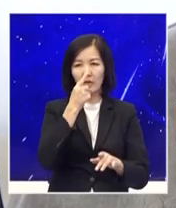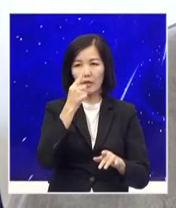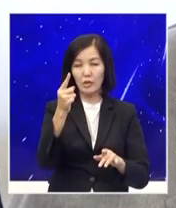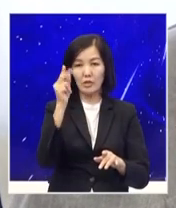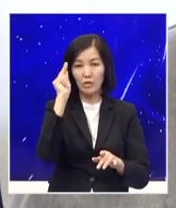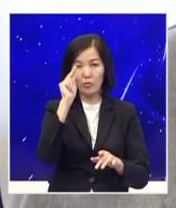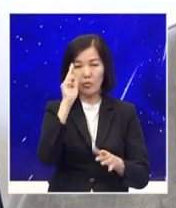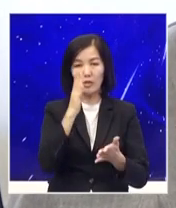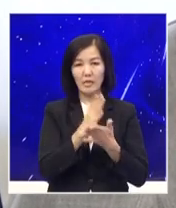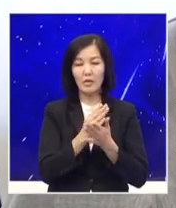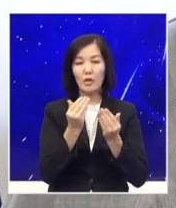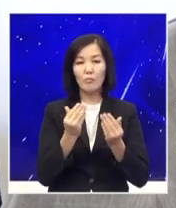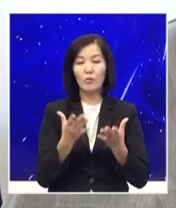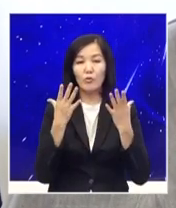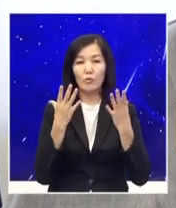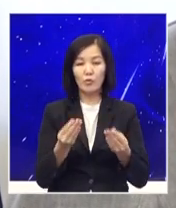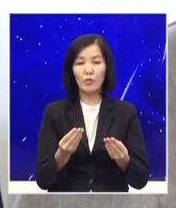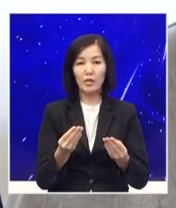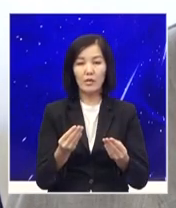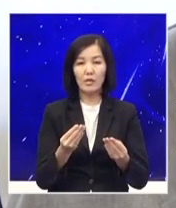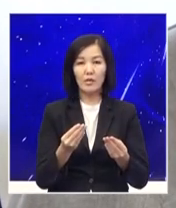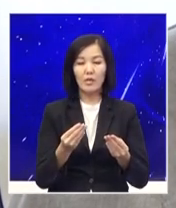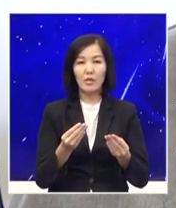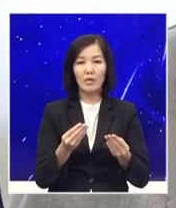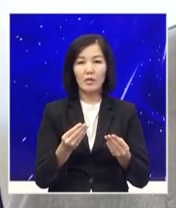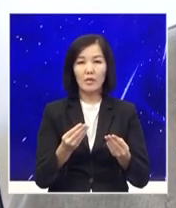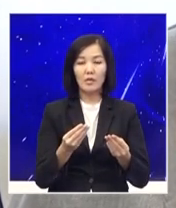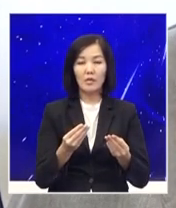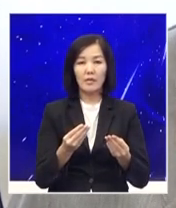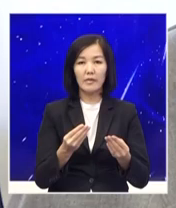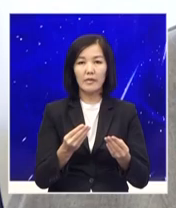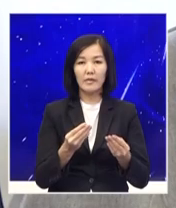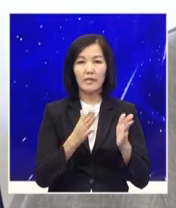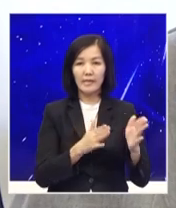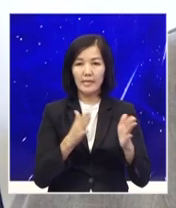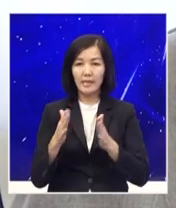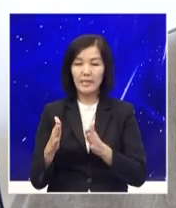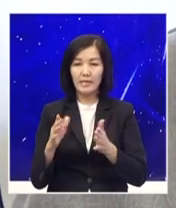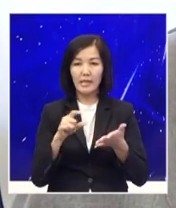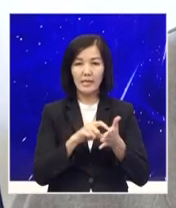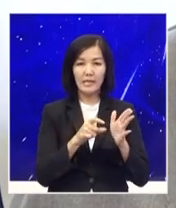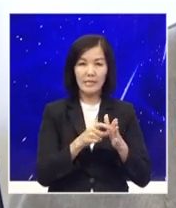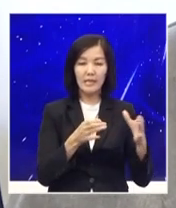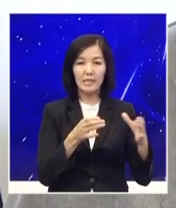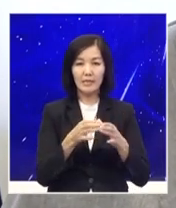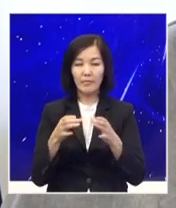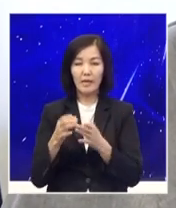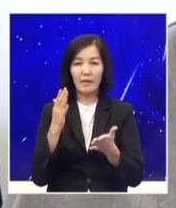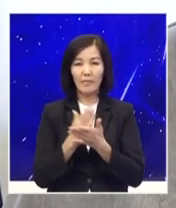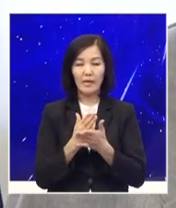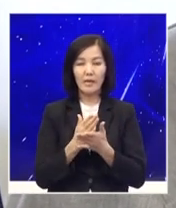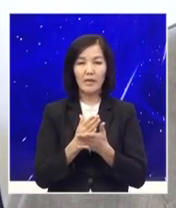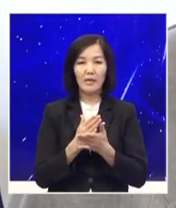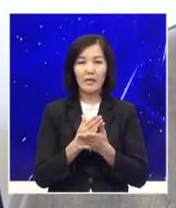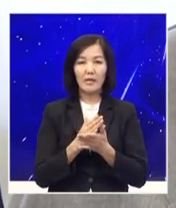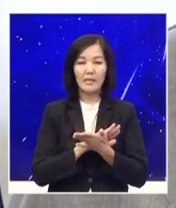оқытылады. Бүгінгі күнде жаңа штаттық режимді оқытылатын және кезекші сыныптар бар мектептер